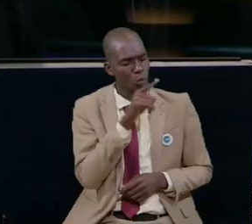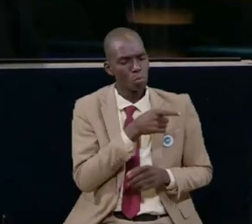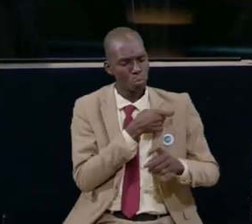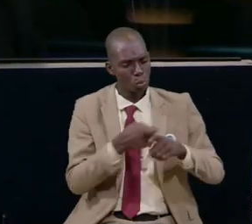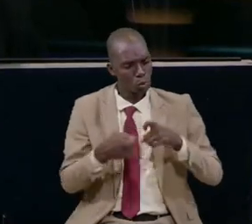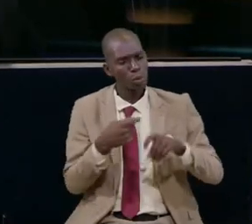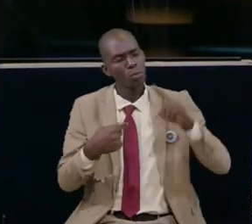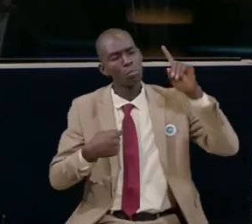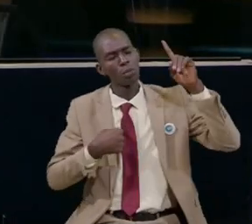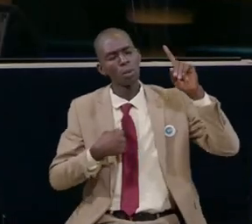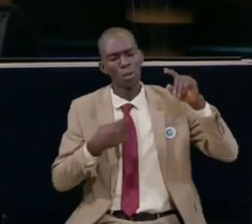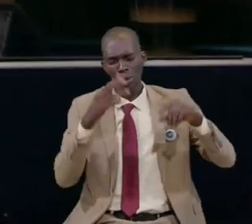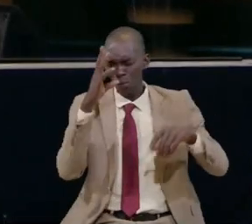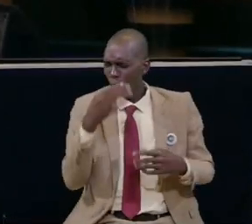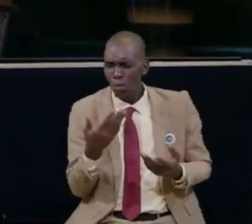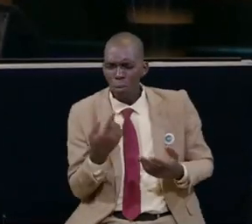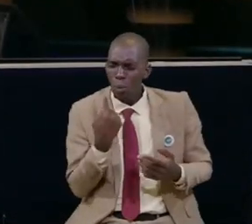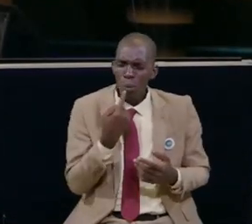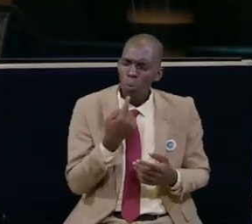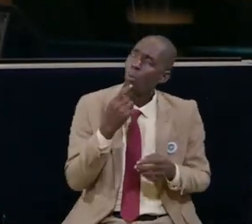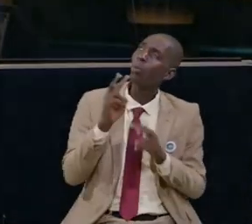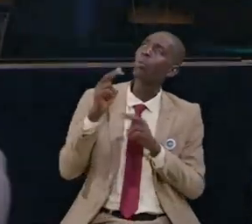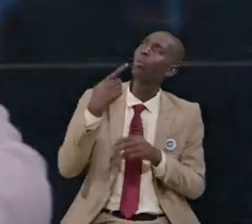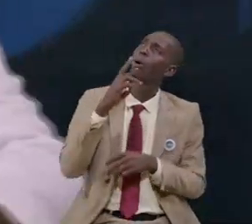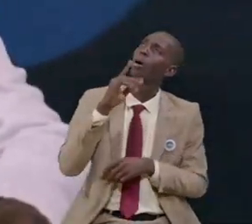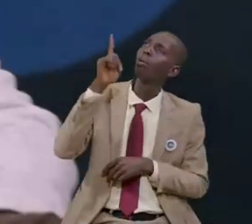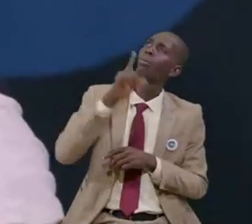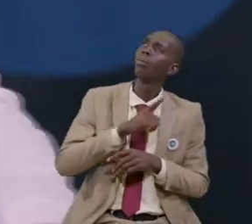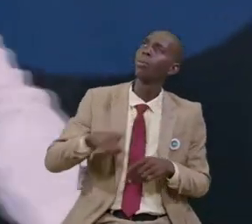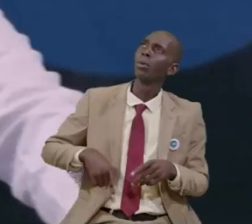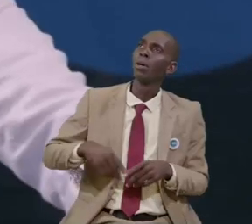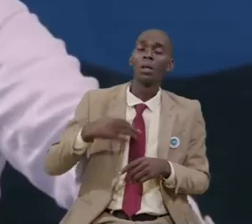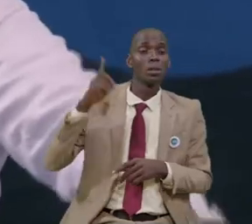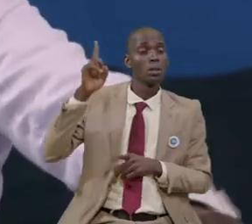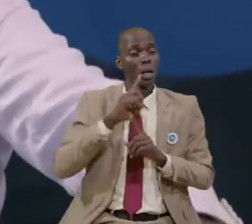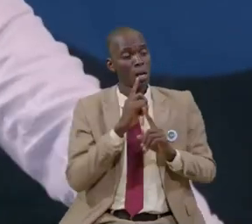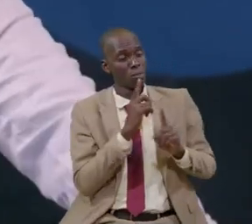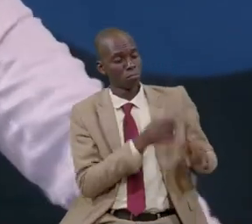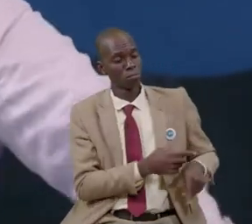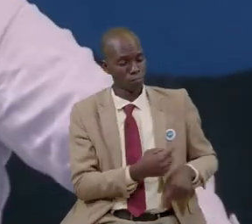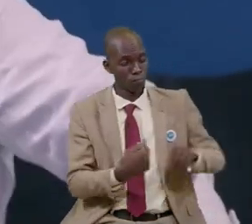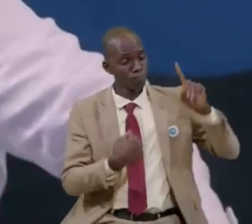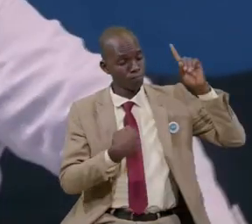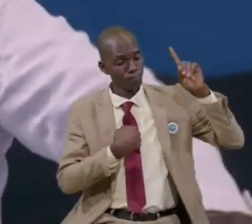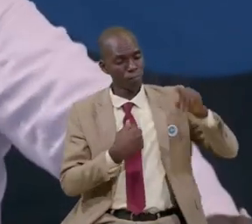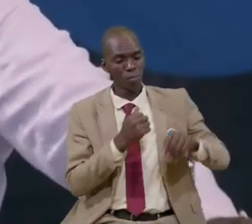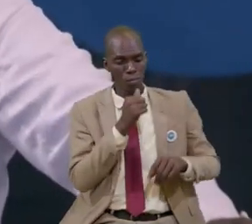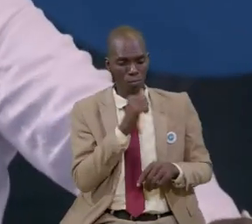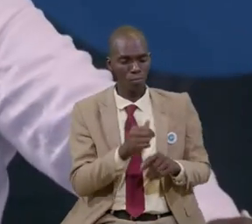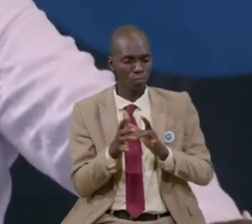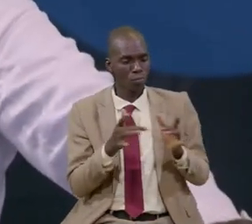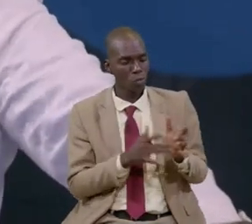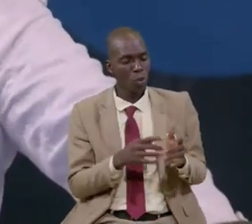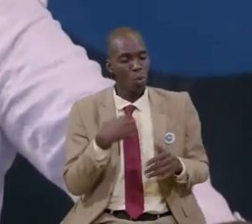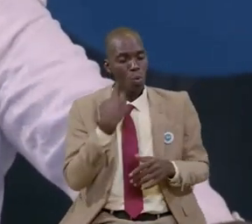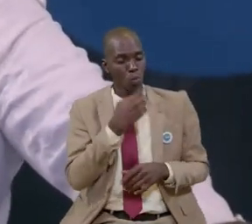haut, il a dit, mais qui es-tu Seigneur? Le Seigneur lui a répondu, Jésus, Jésus, que tu persécutes, parce que ce